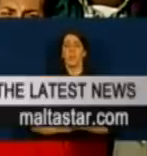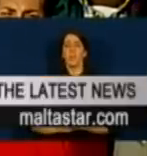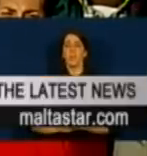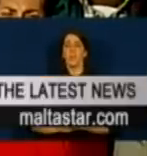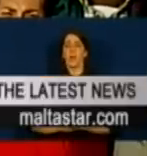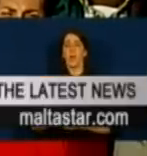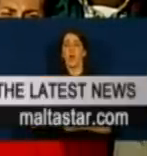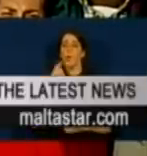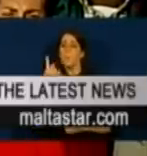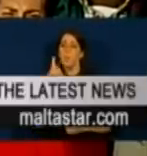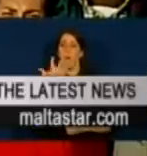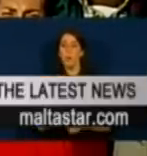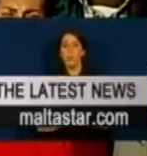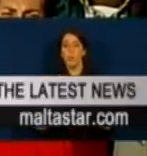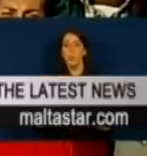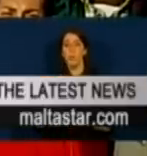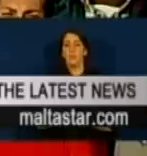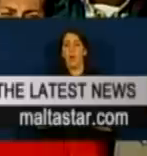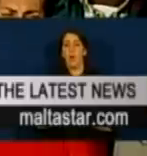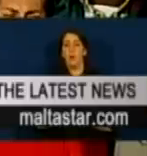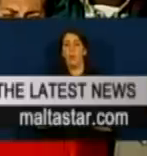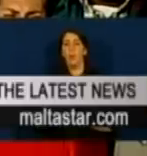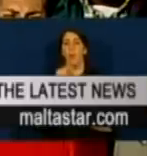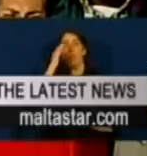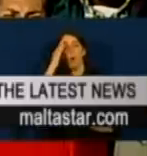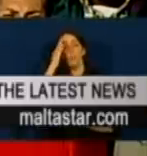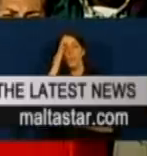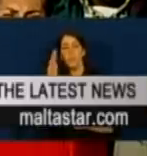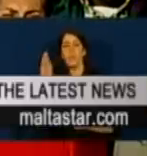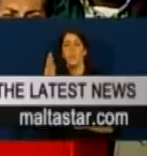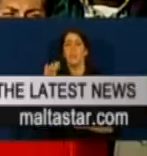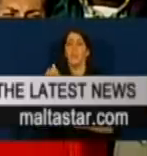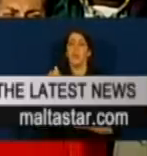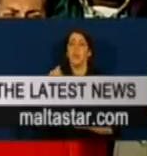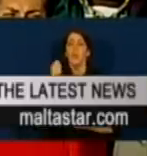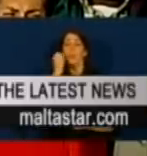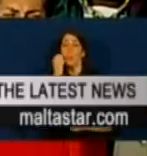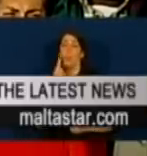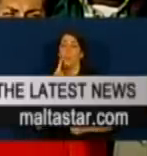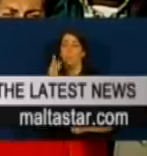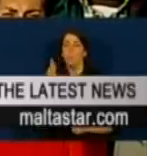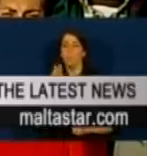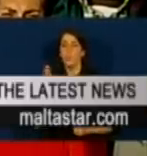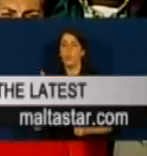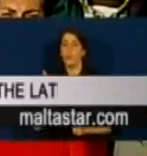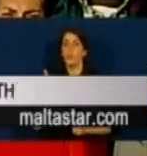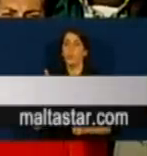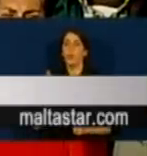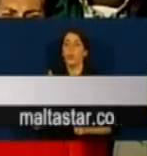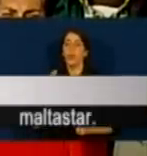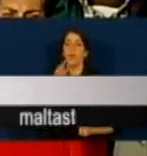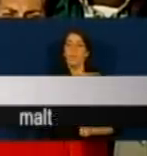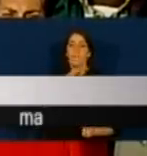تاعها لي يك يجو نيقسا وانكا قابل يك يكون امزون كل بيرسونا